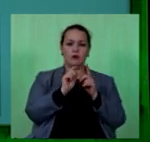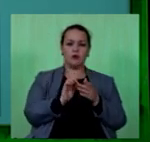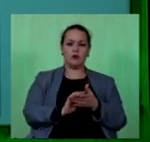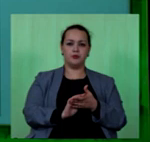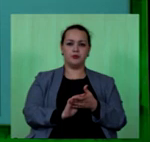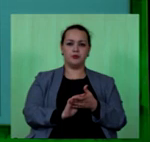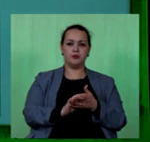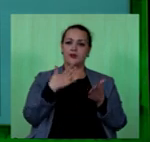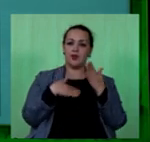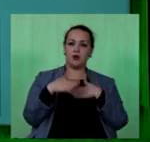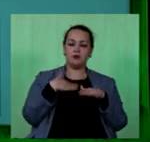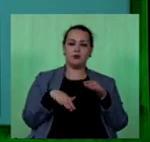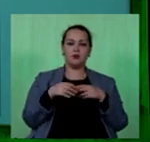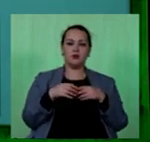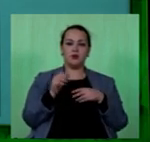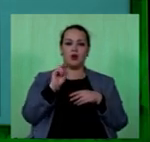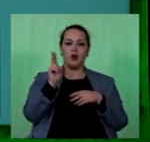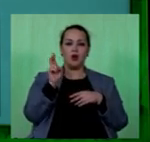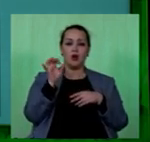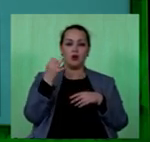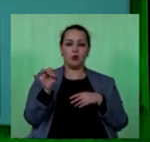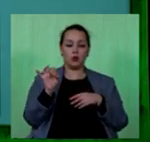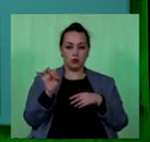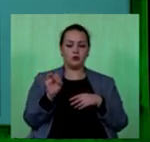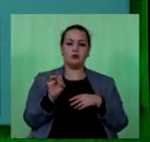радостный какой радостный